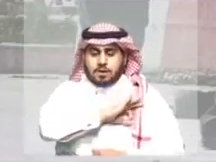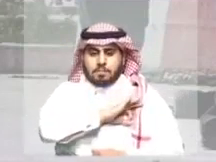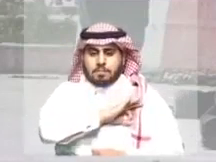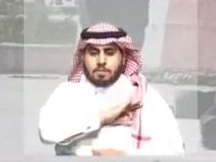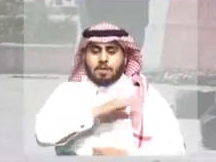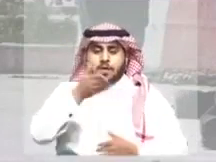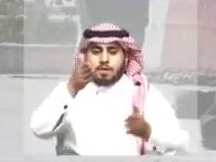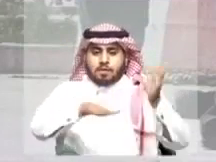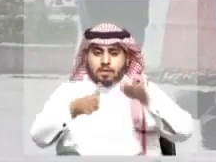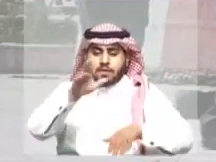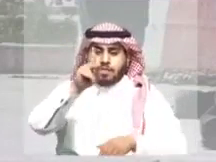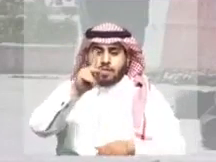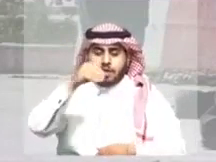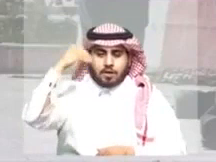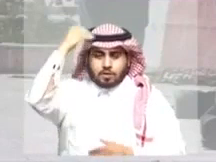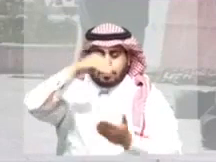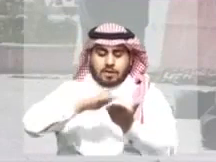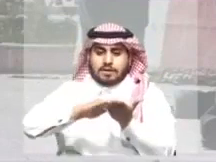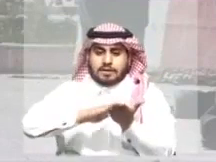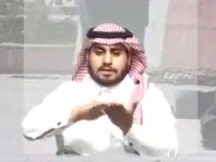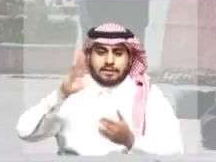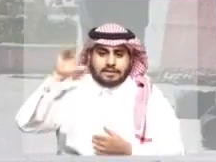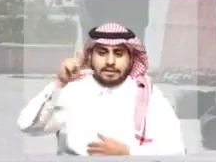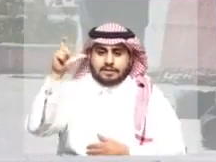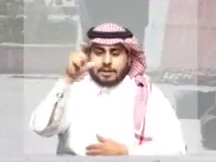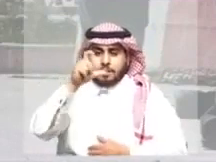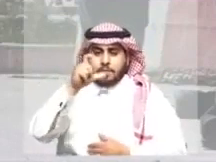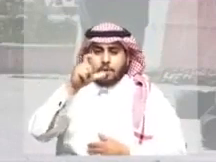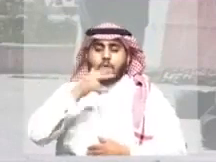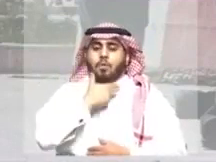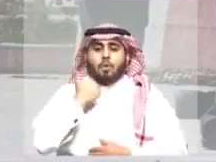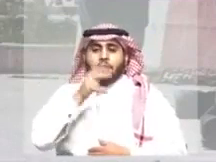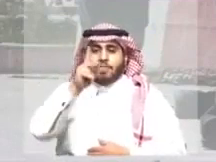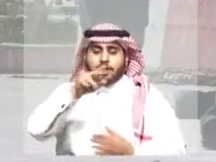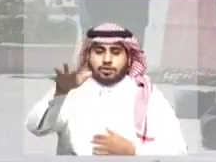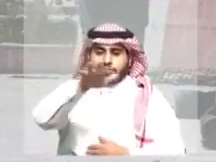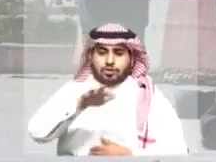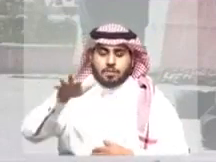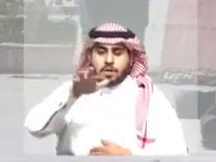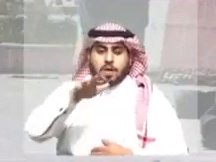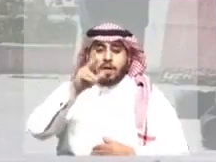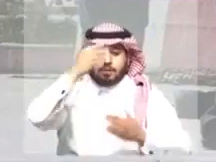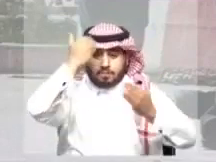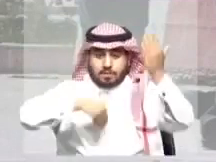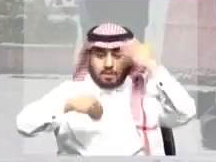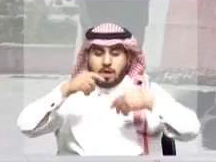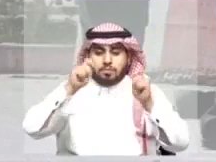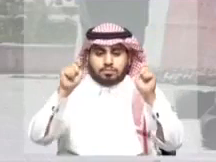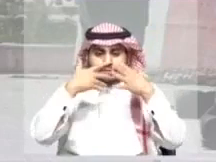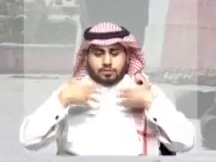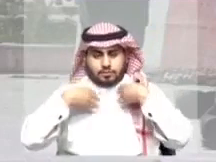الضحايا ولجمهورية أفغانستان الإسلامية حكومة وشعبا مع التمنيات للمصابين بسرعة